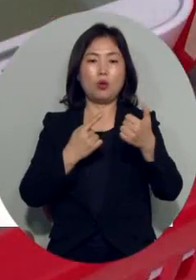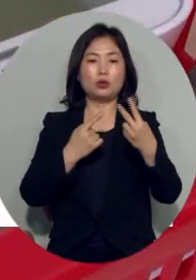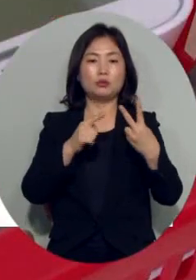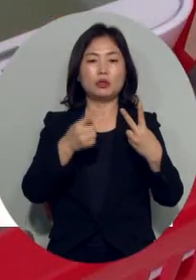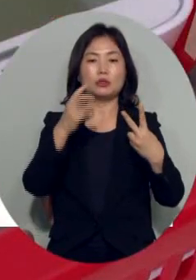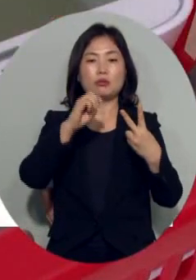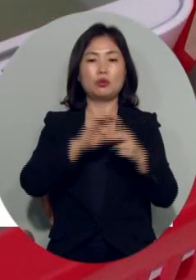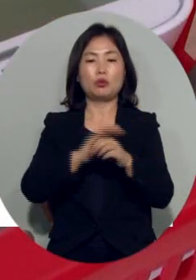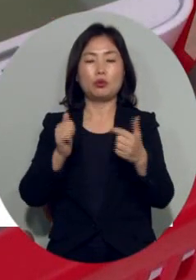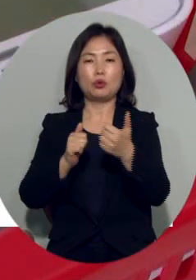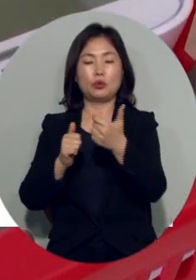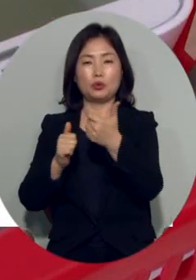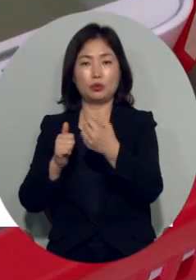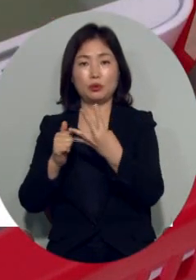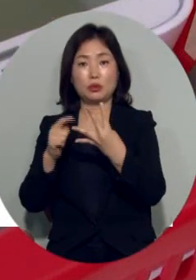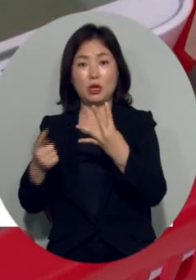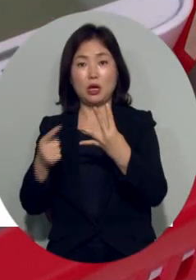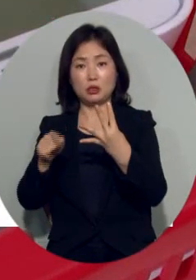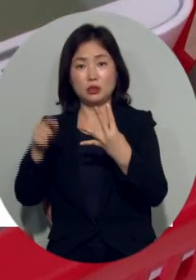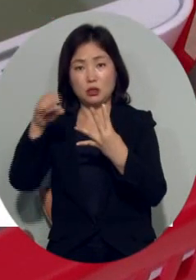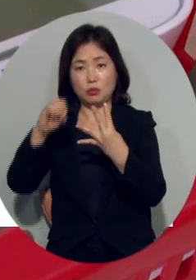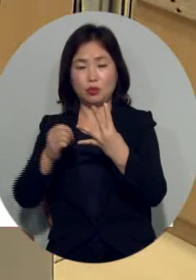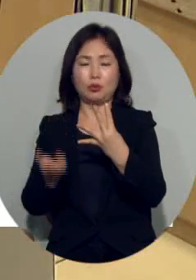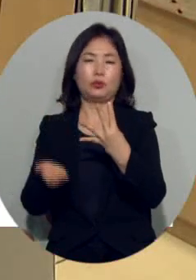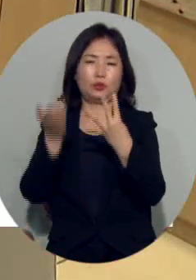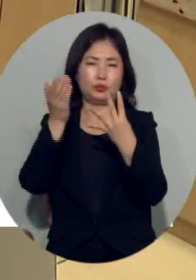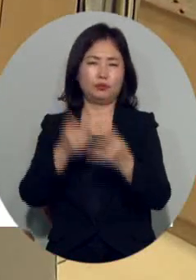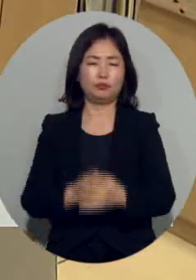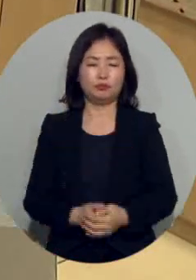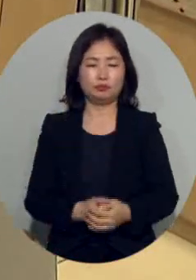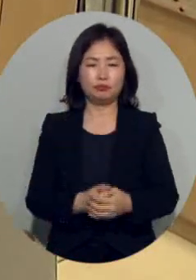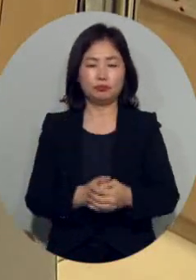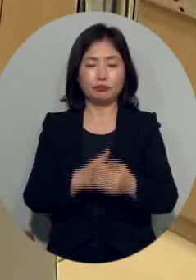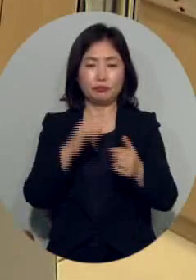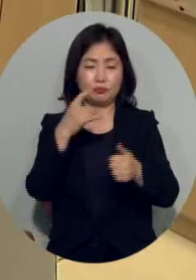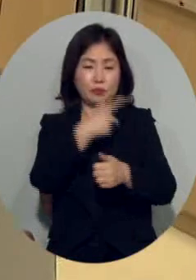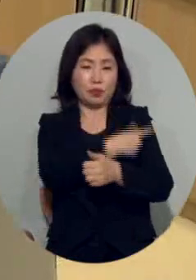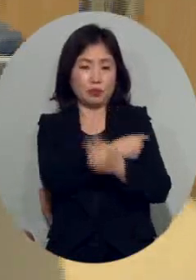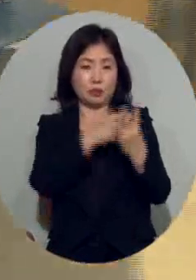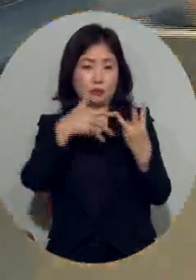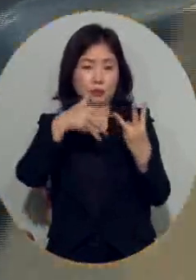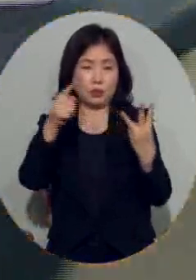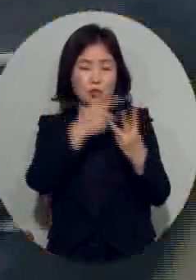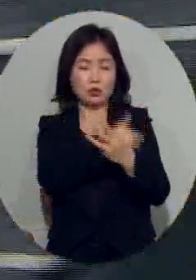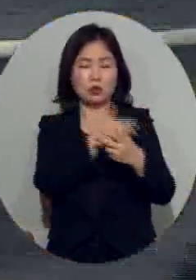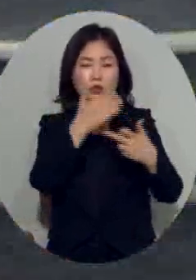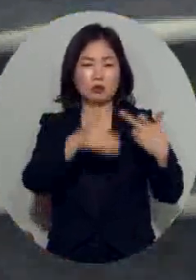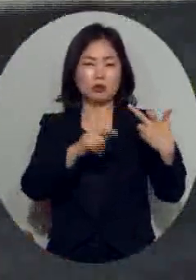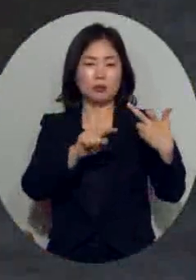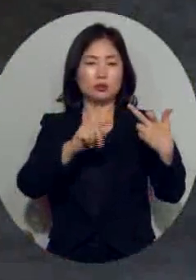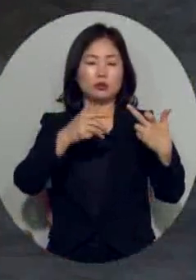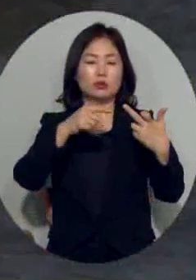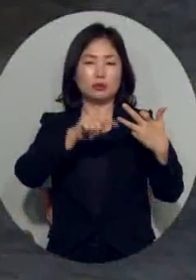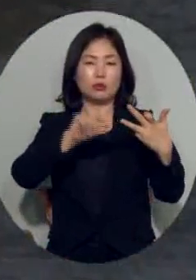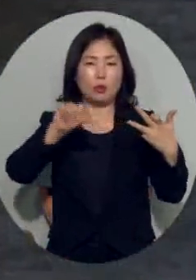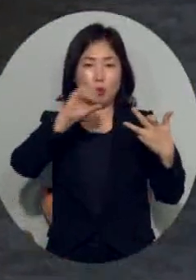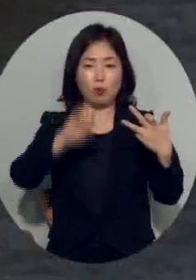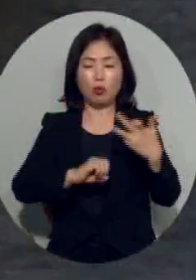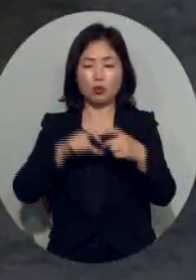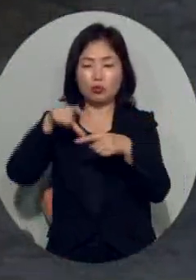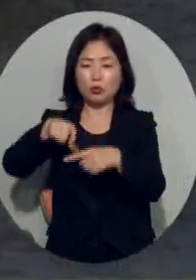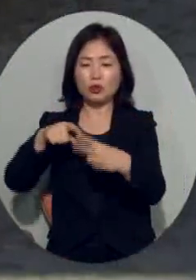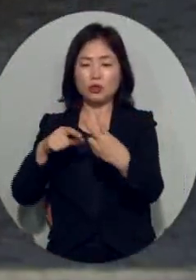52.3%, 경북은 64.1%까지 올랐습니다. 백신 3차 접종률은 대구 18.5%로 전국